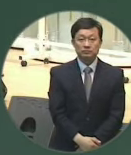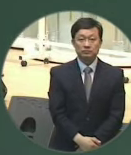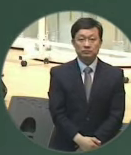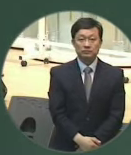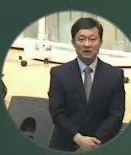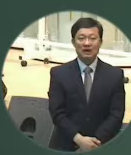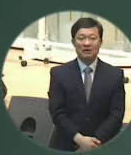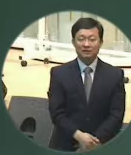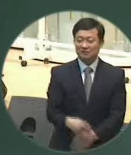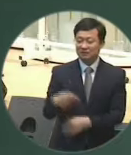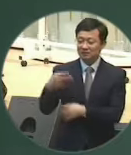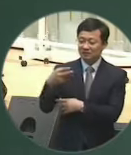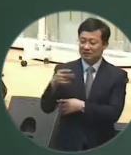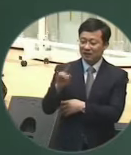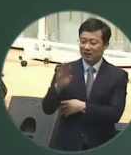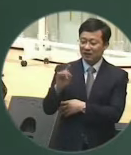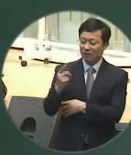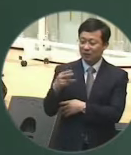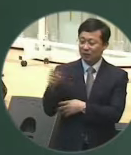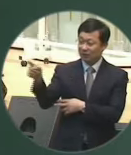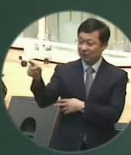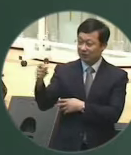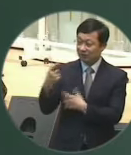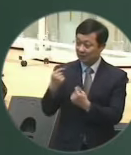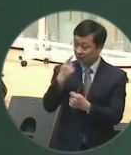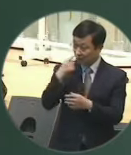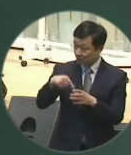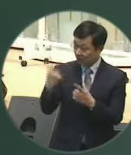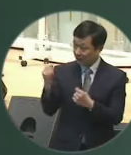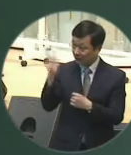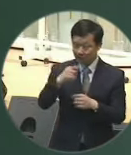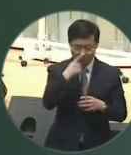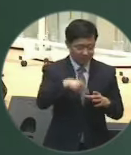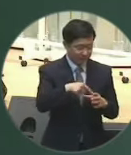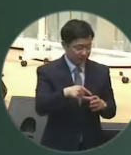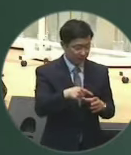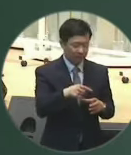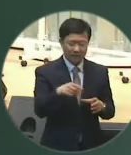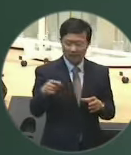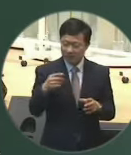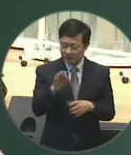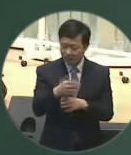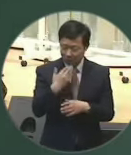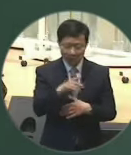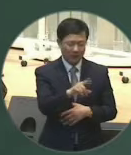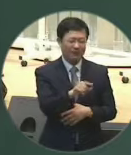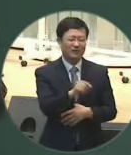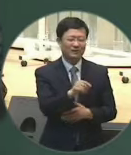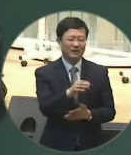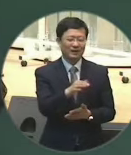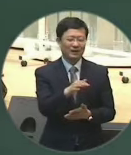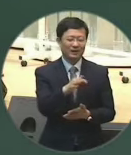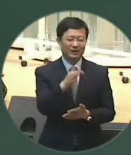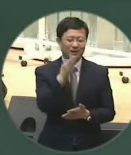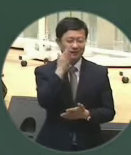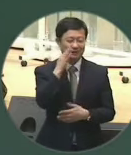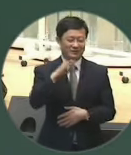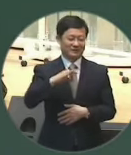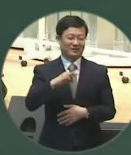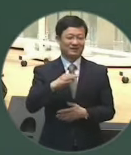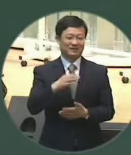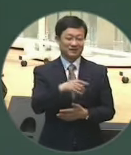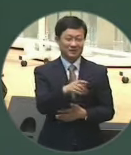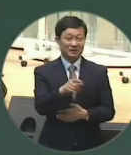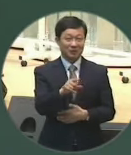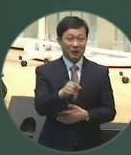대보라고 내가 커피 한 잔 만 원 넘어가요. For, for example, how much is $10? If I just want to have a cup of coffee with Deborah, that's already over $10.